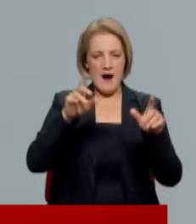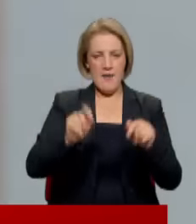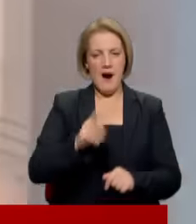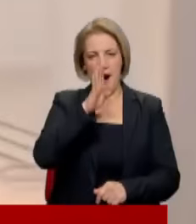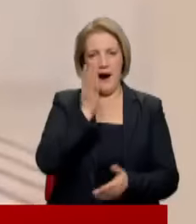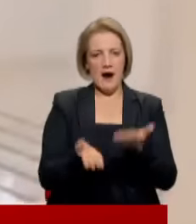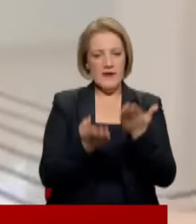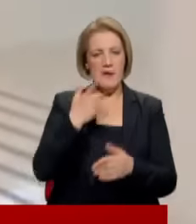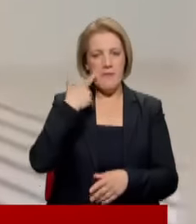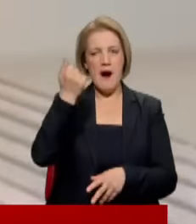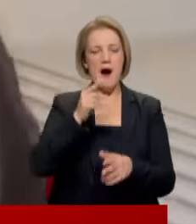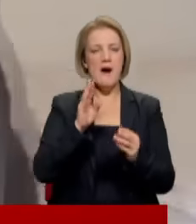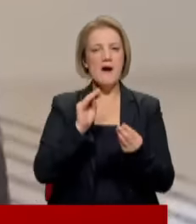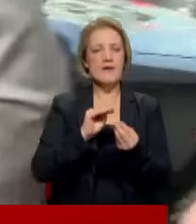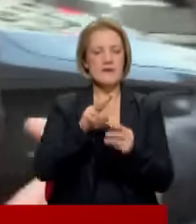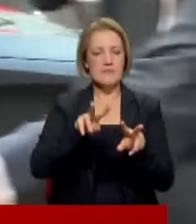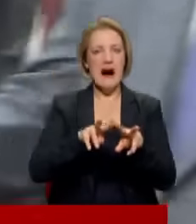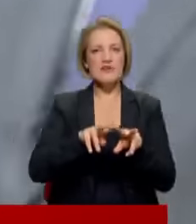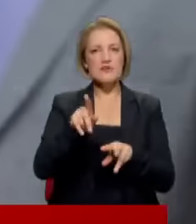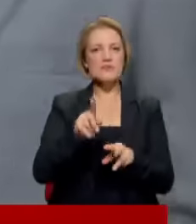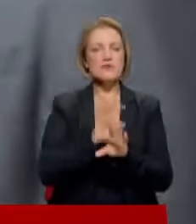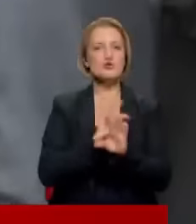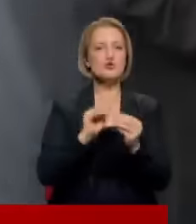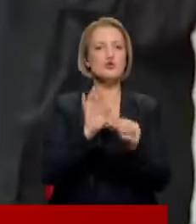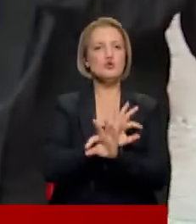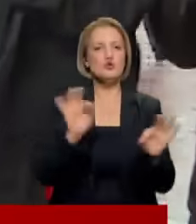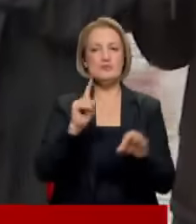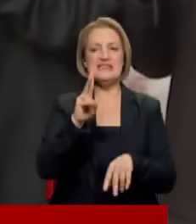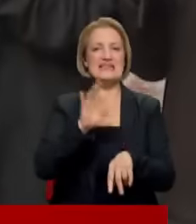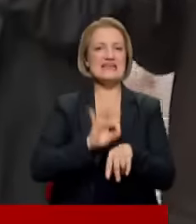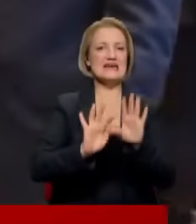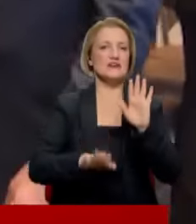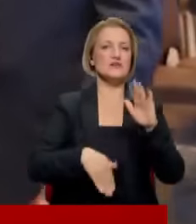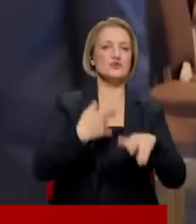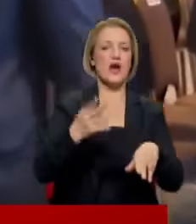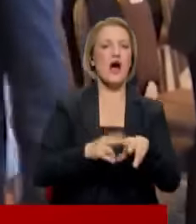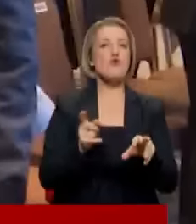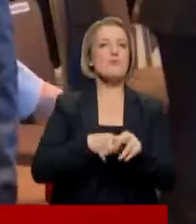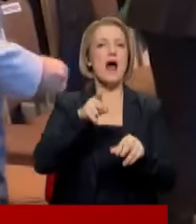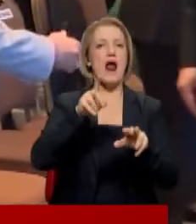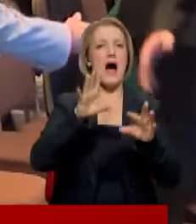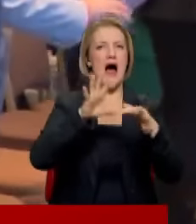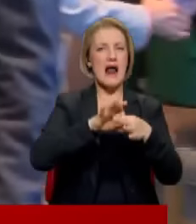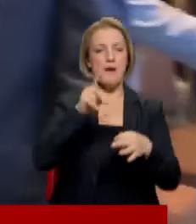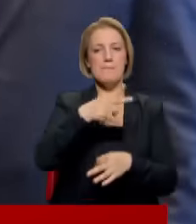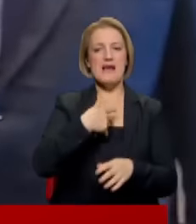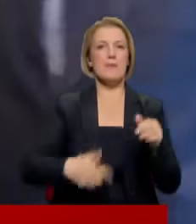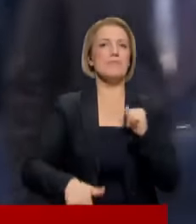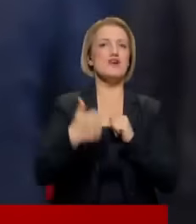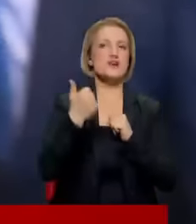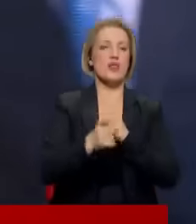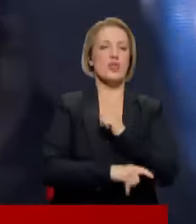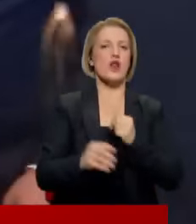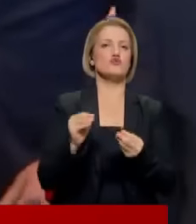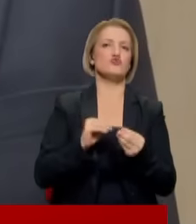adalet bakanının Masumiyet karinesi sözleri dikkat çekti ama birkaç dakika sonra kayyumlarla ilgili O da belediye başkanlarına